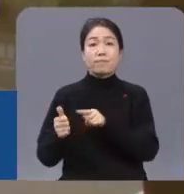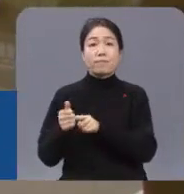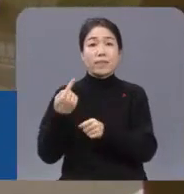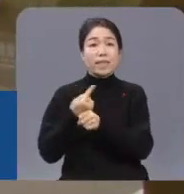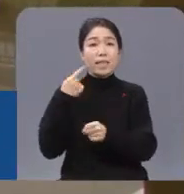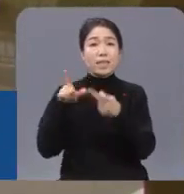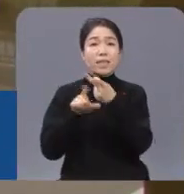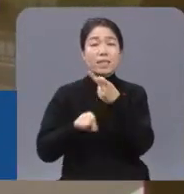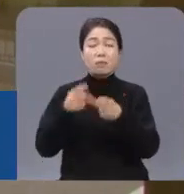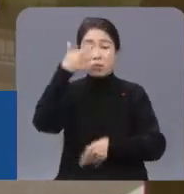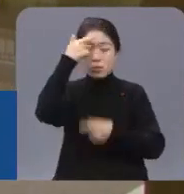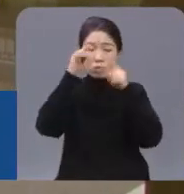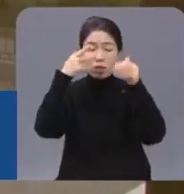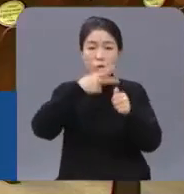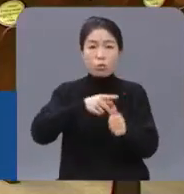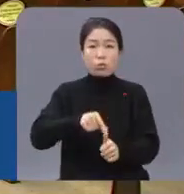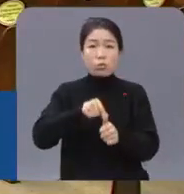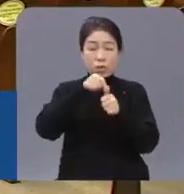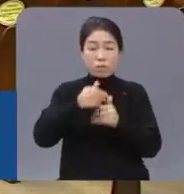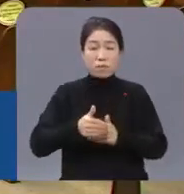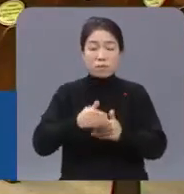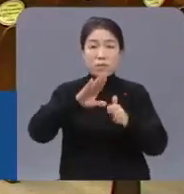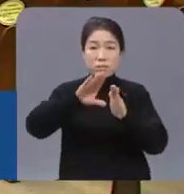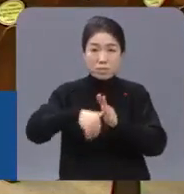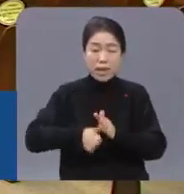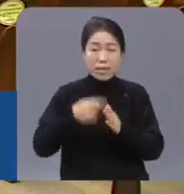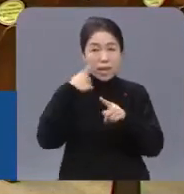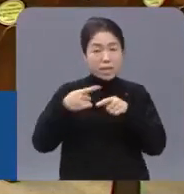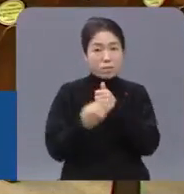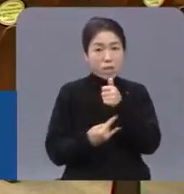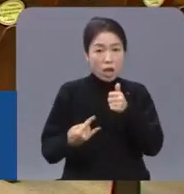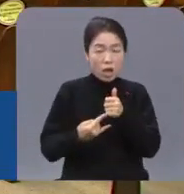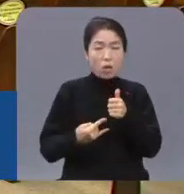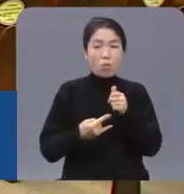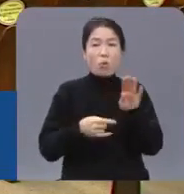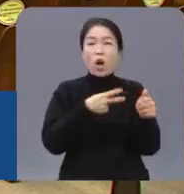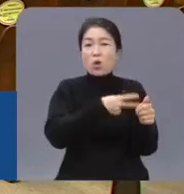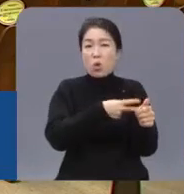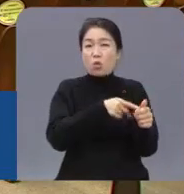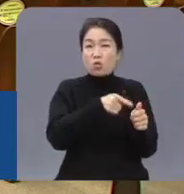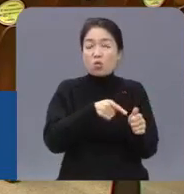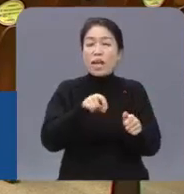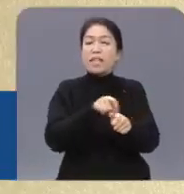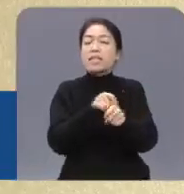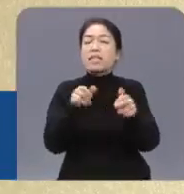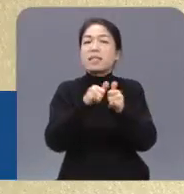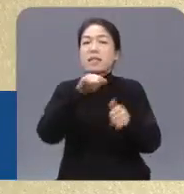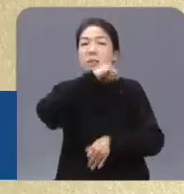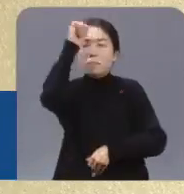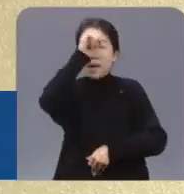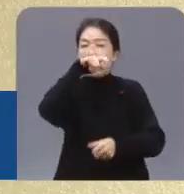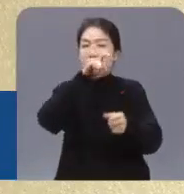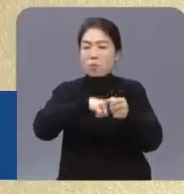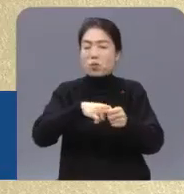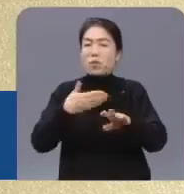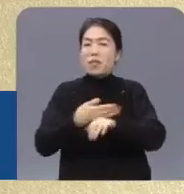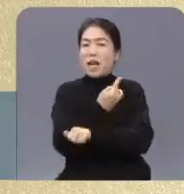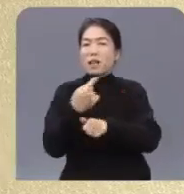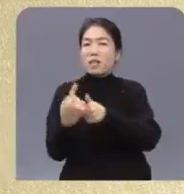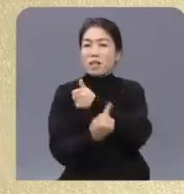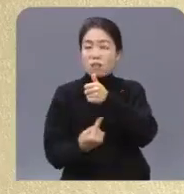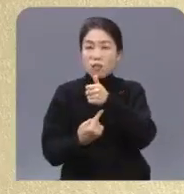a씨는 지난해 12월 조선대 교원 임용 과정에서 심사위원인 비교수가 특정 지원자를 선발하기 위해 파